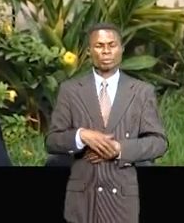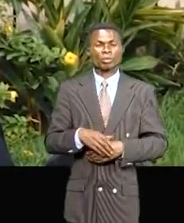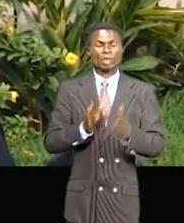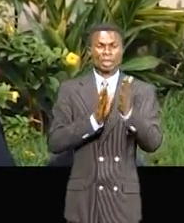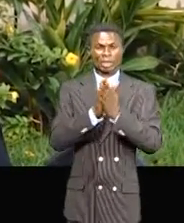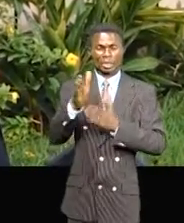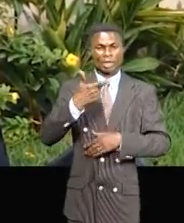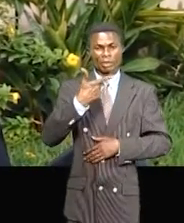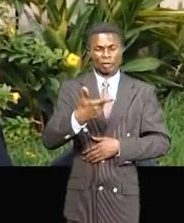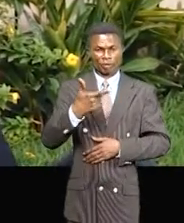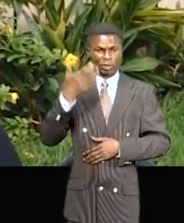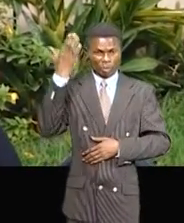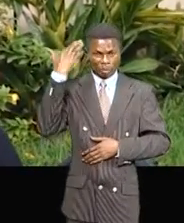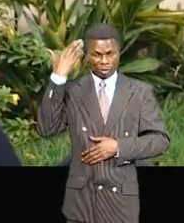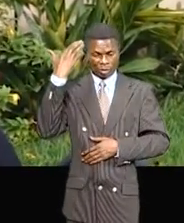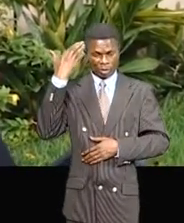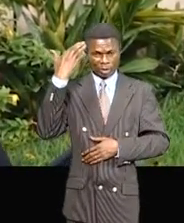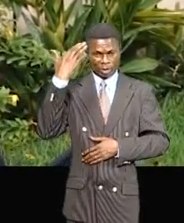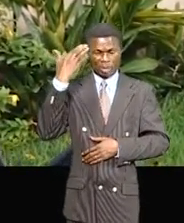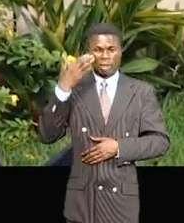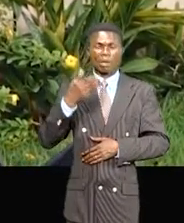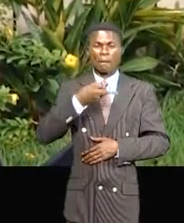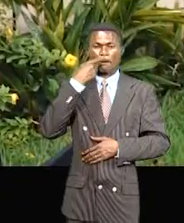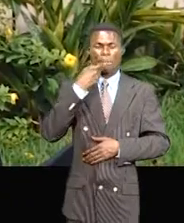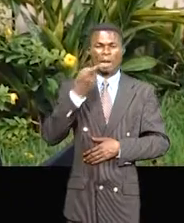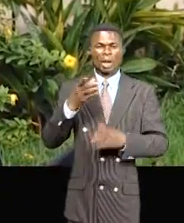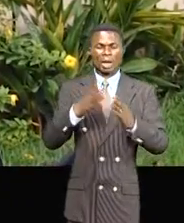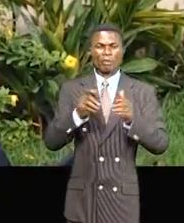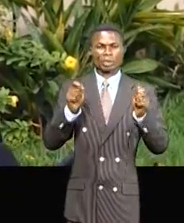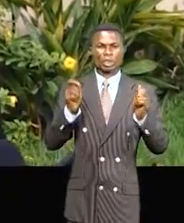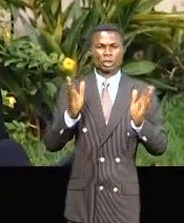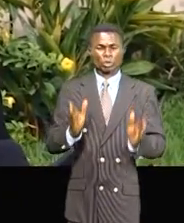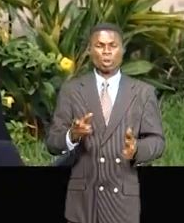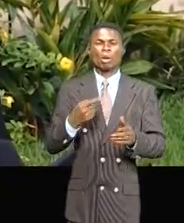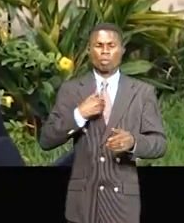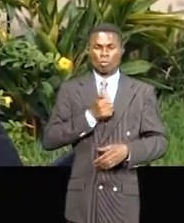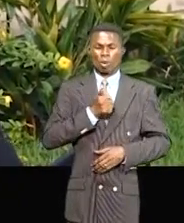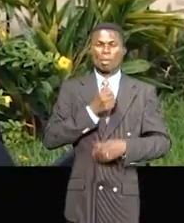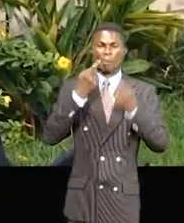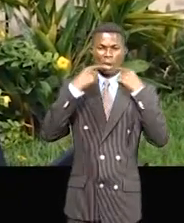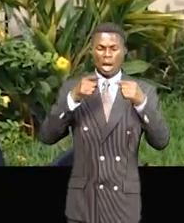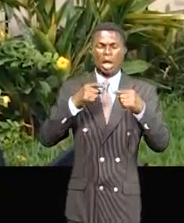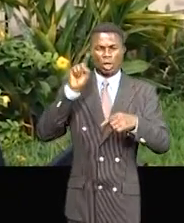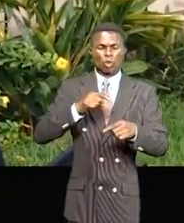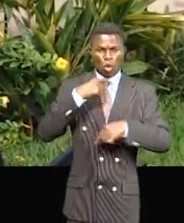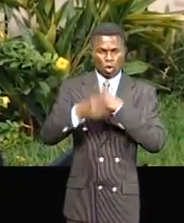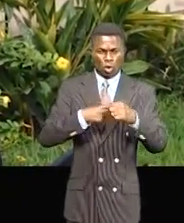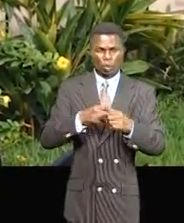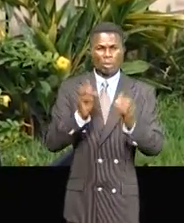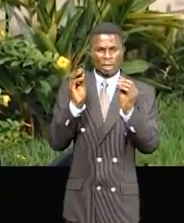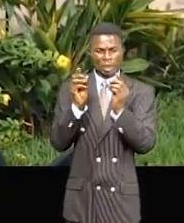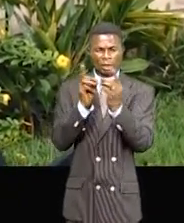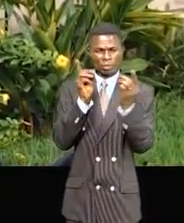15 février, lorsque je me suis adressé à la presse, j'ai annoncé que j'allais débuter des